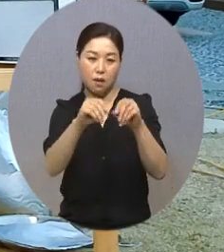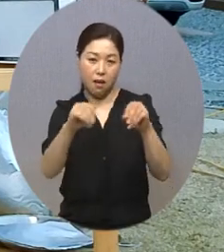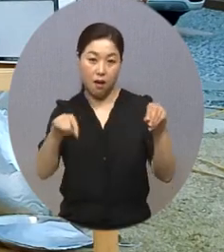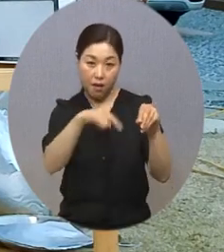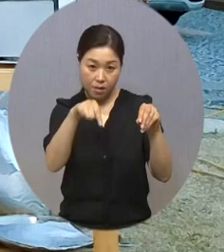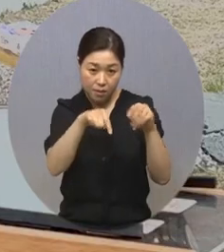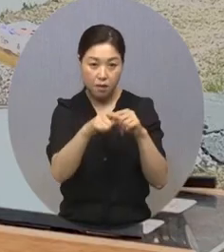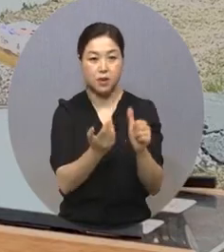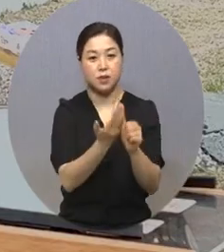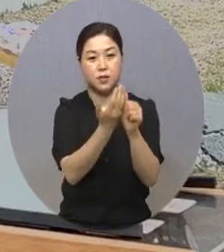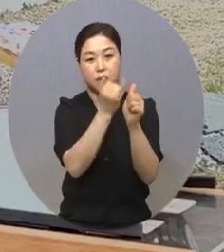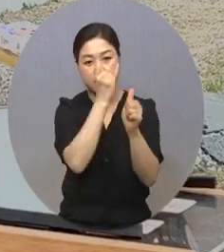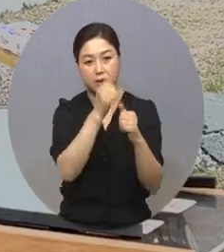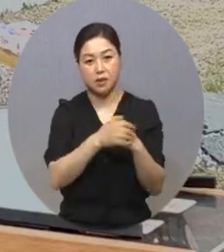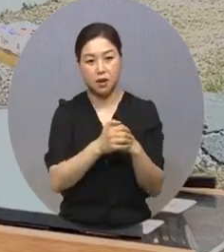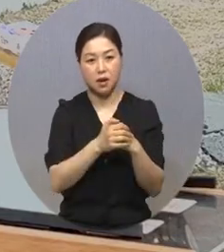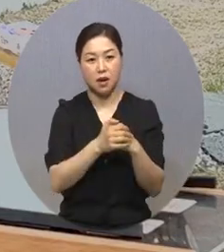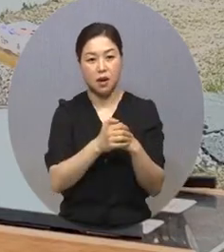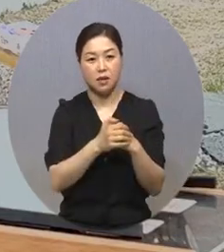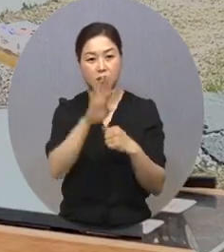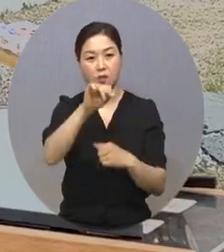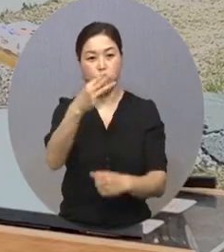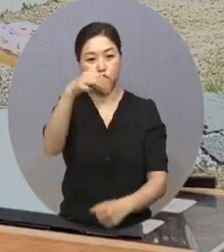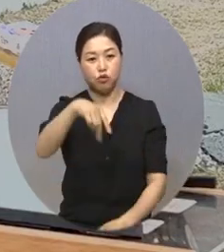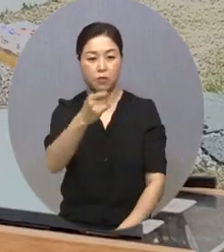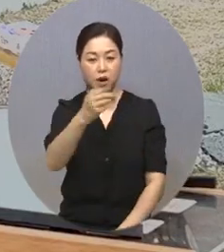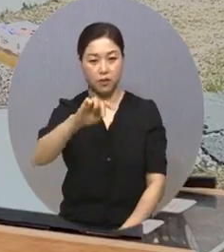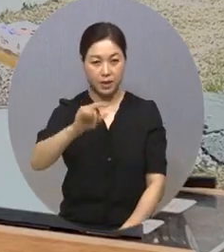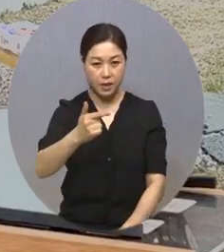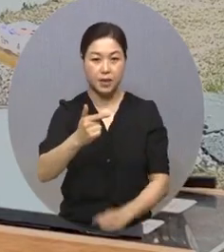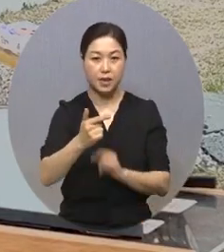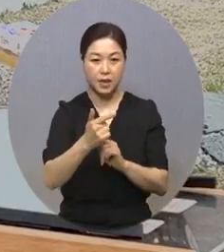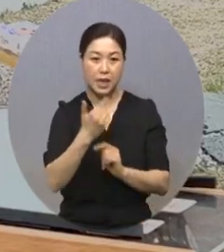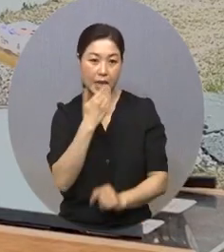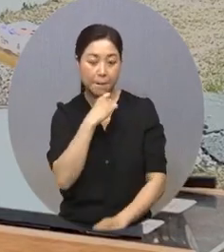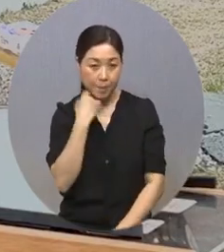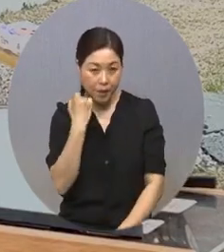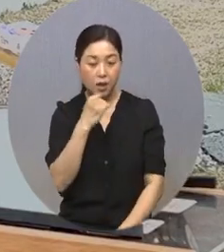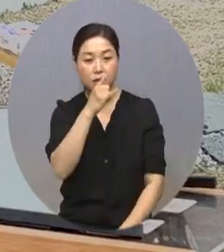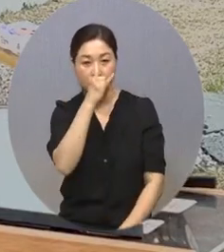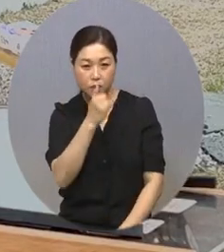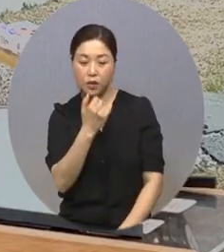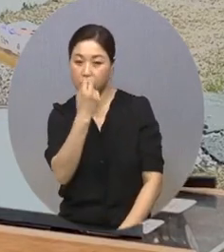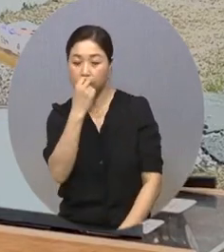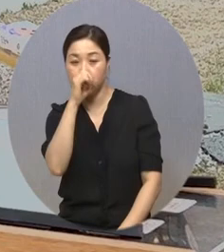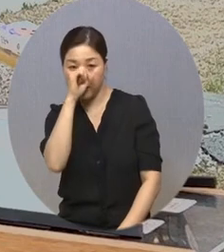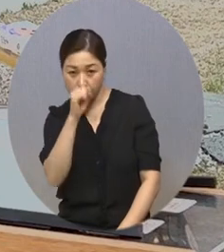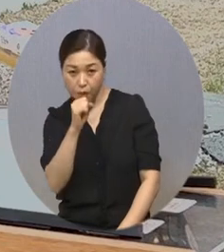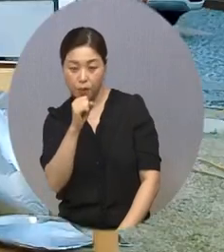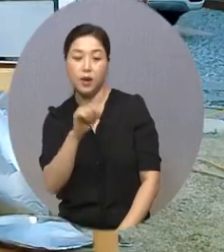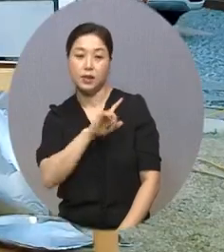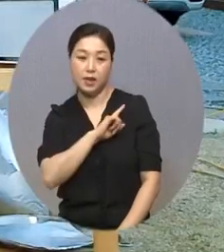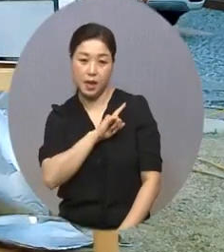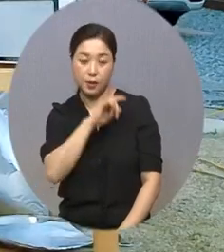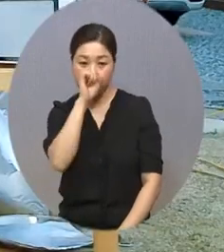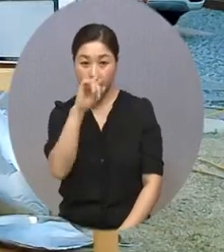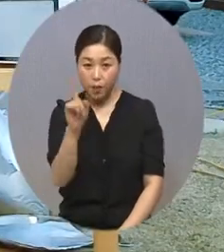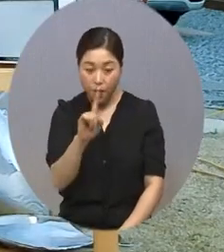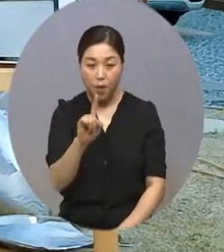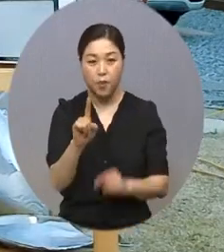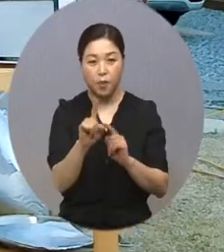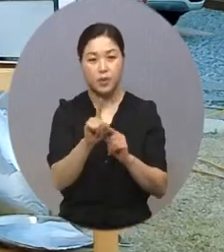된 창업을 굉장히 담아도 좋고 밸런스를 교통이 더 좋겠고 그런데 가전 2번 n 다성 개가 좋아 아